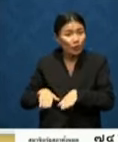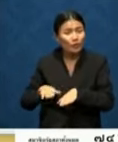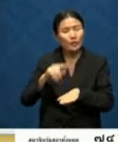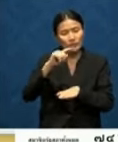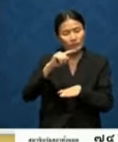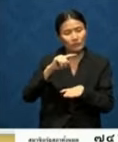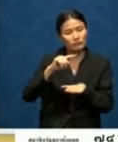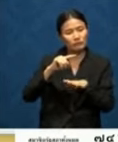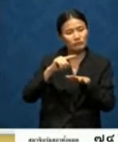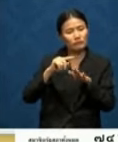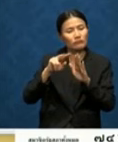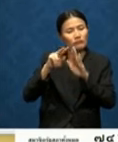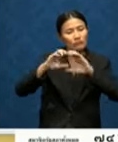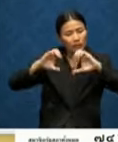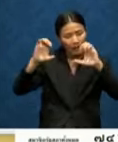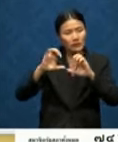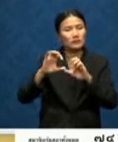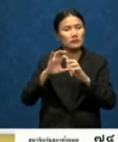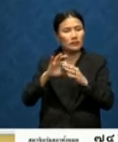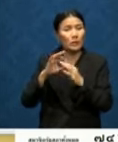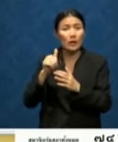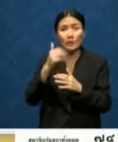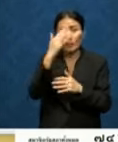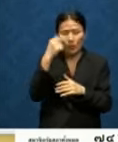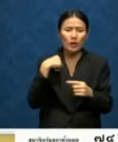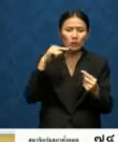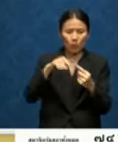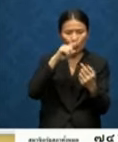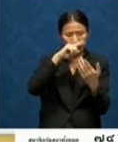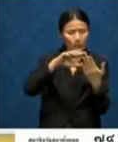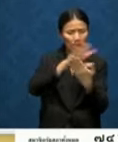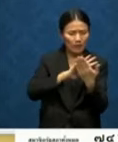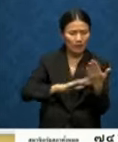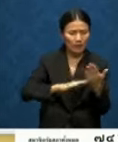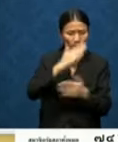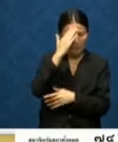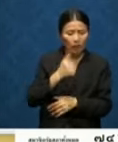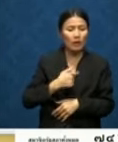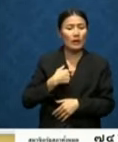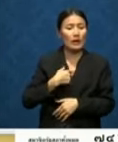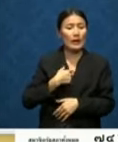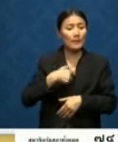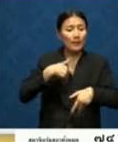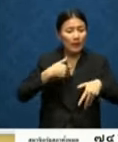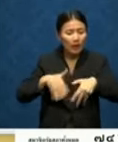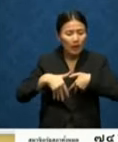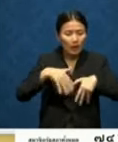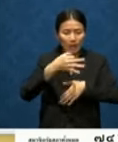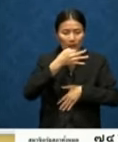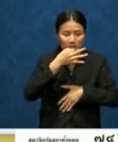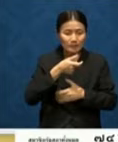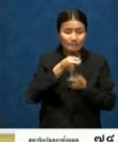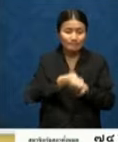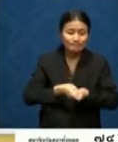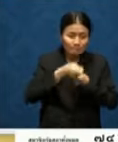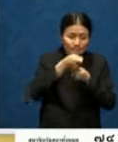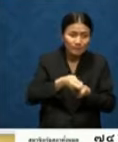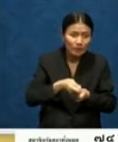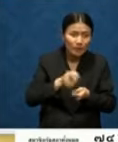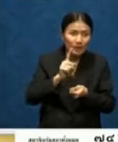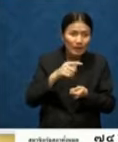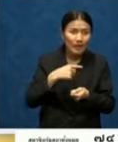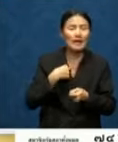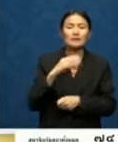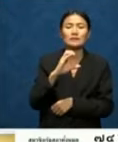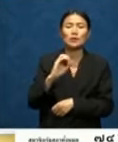ไทยเพราะเราเป็นประเทศเกษตรกรรมทำเกษตรกรมีรายได้เพิ่มจากการขายคาร์บอนเครดิตครับ